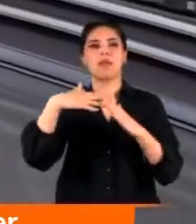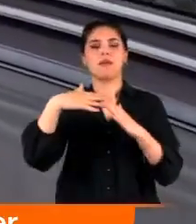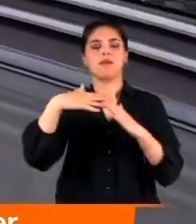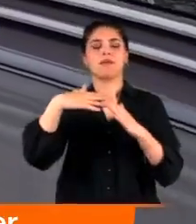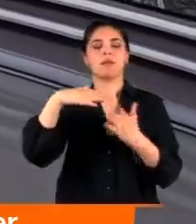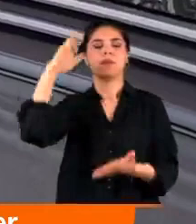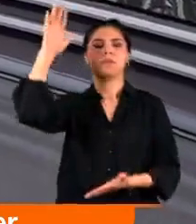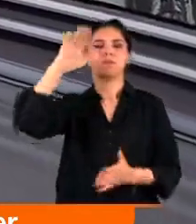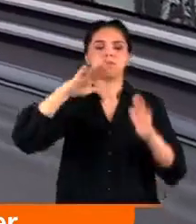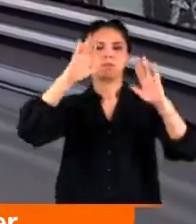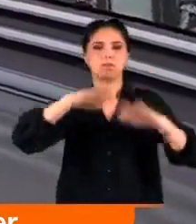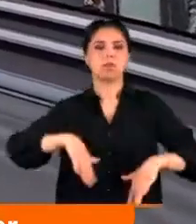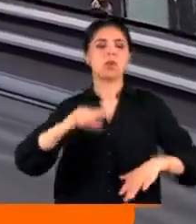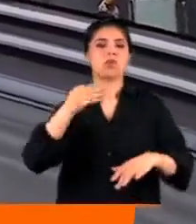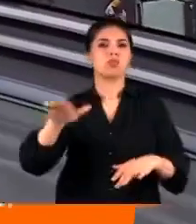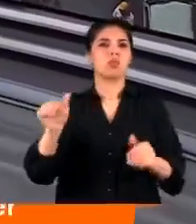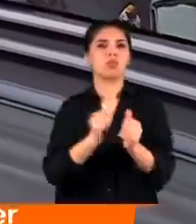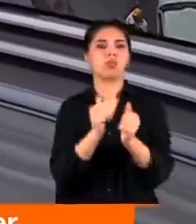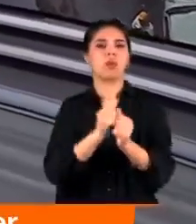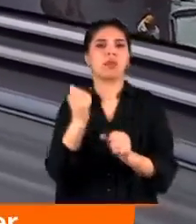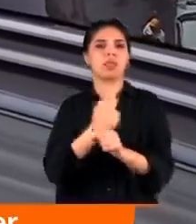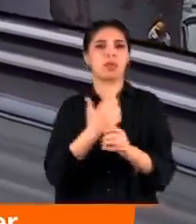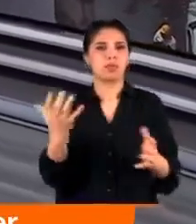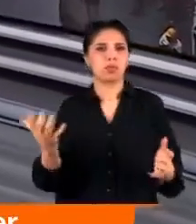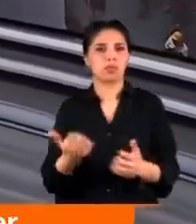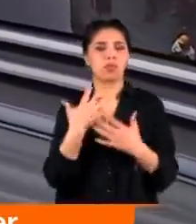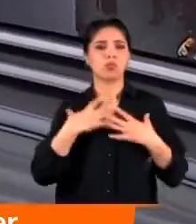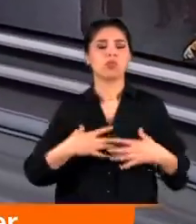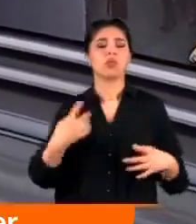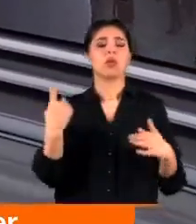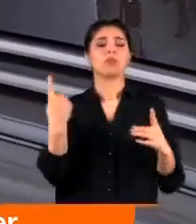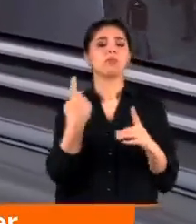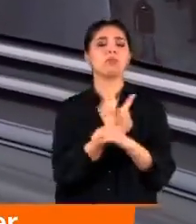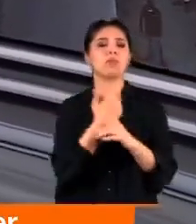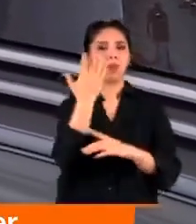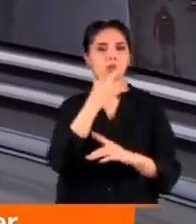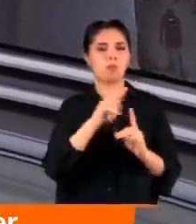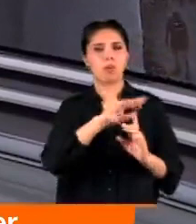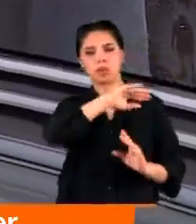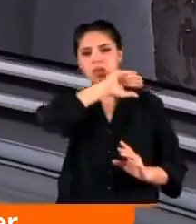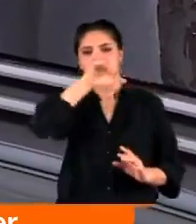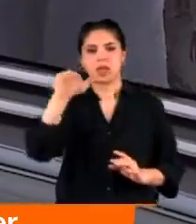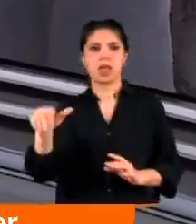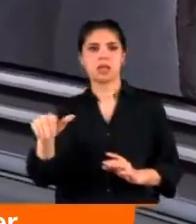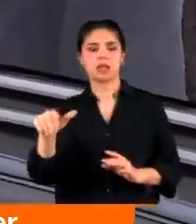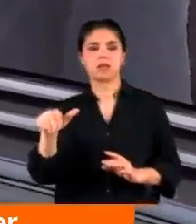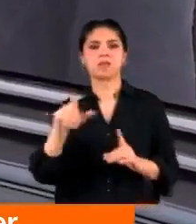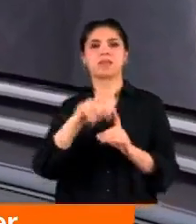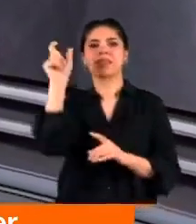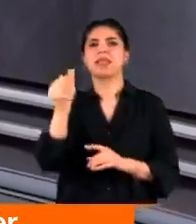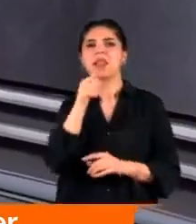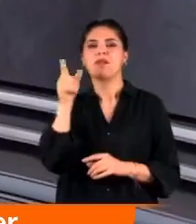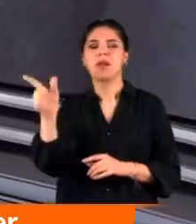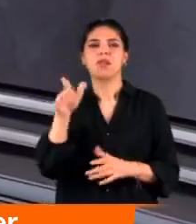katla birleşti. Çocuklarıyla enkazdan kurtulduklarında üzerlerinde hiçbir şey yoktu. O anda bir polis yaklaştı yanına ve Dilaver'e